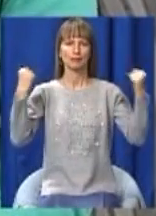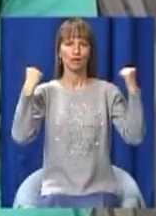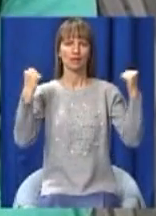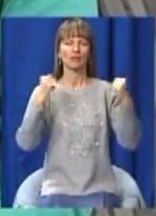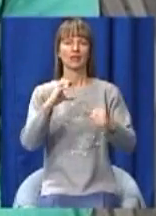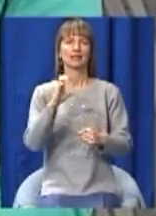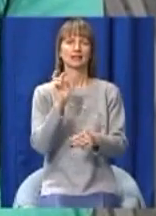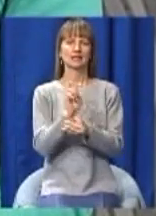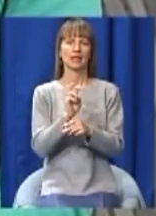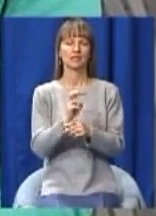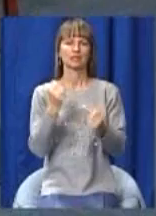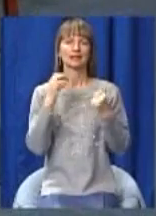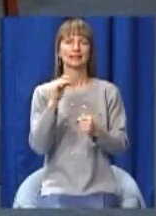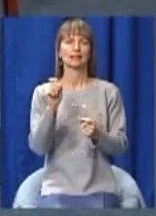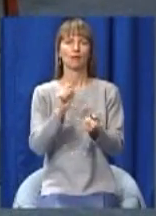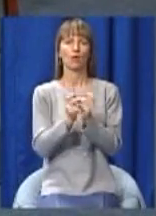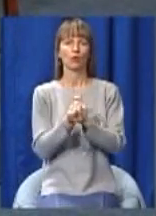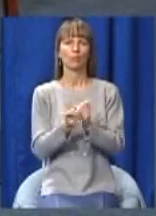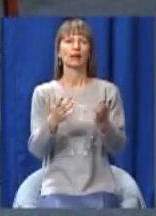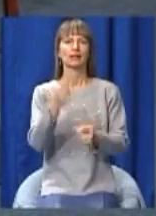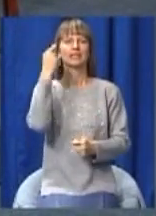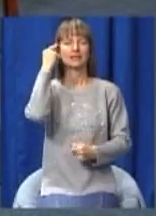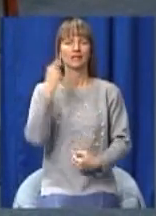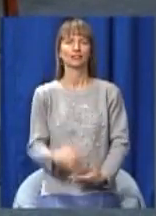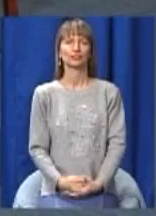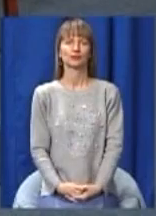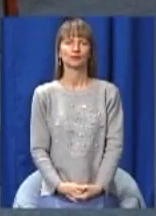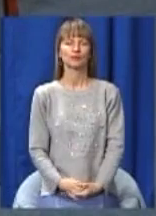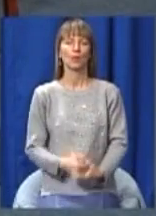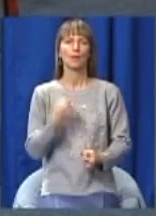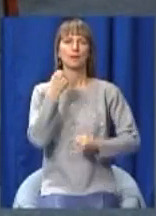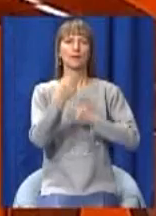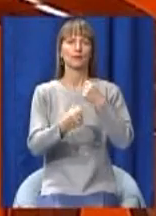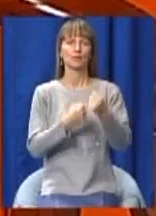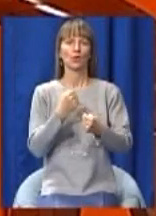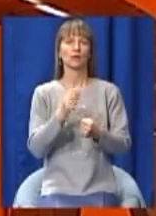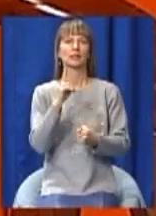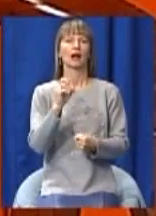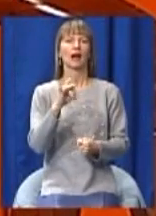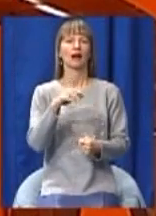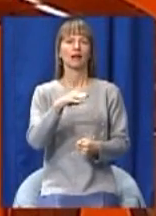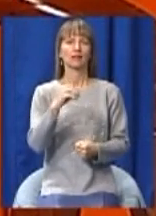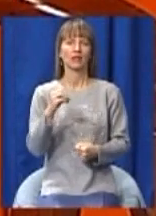секций избрать бы так яки ты знаешь бокс к тем